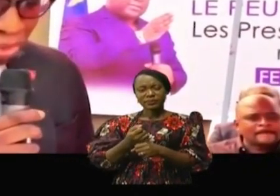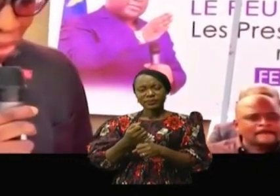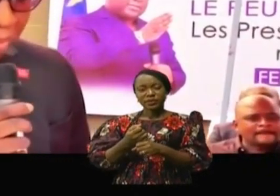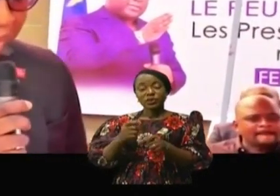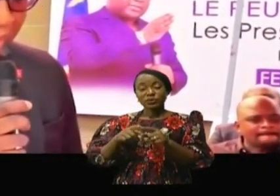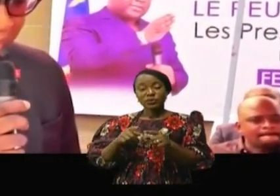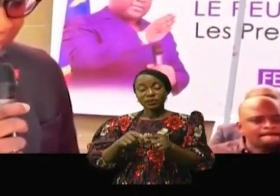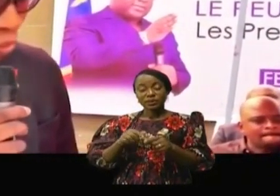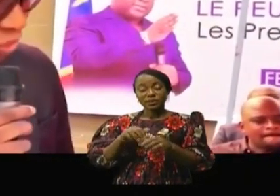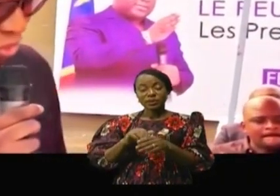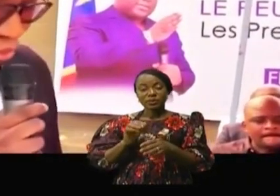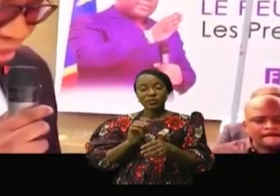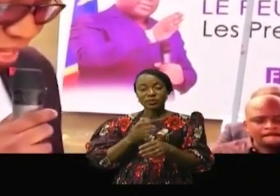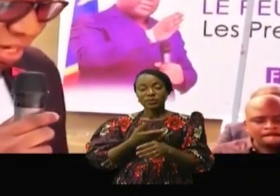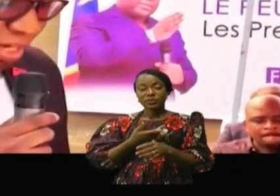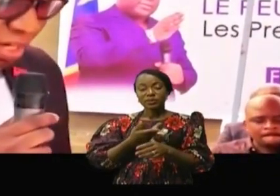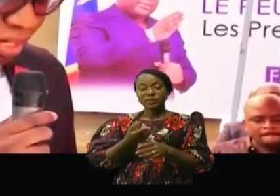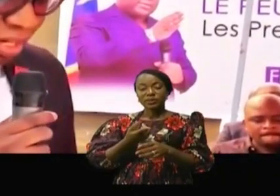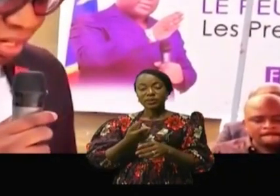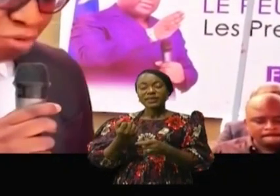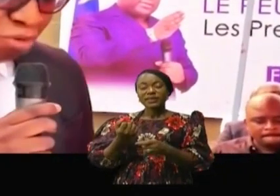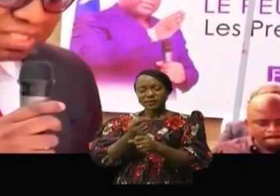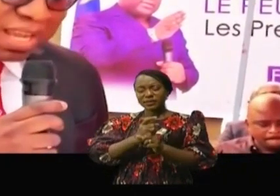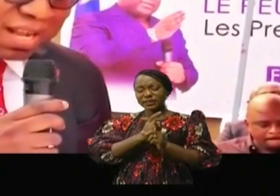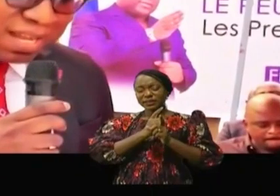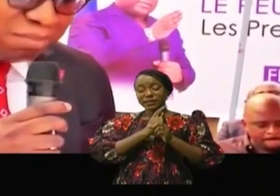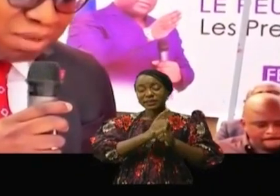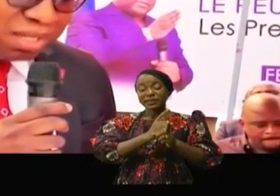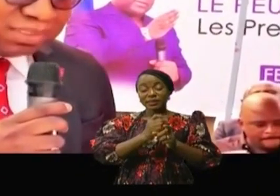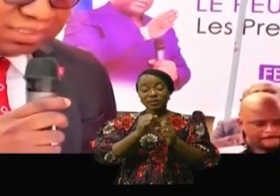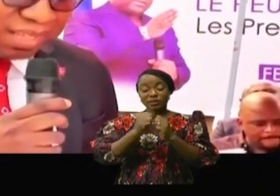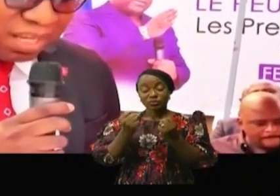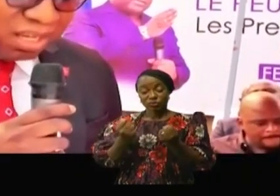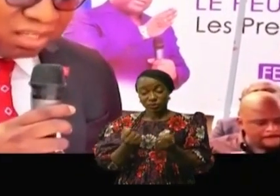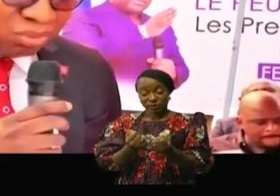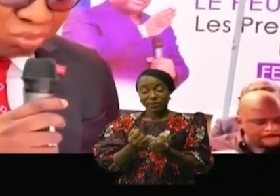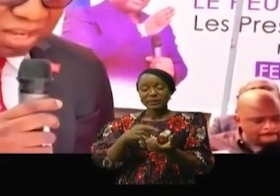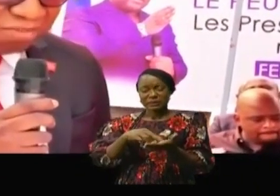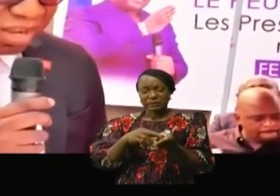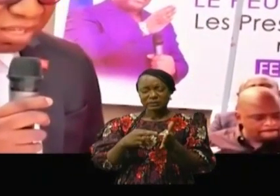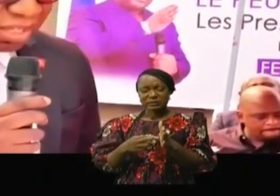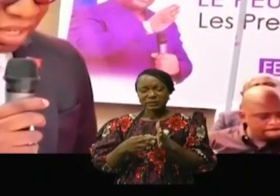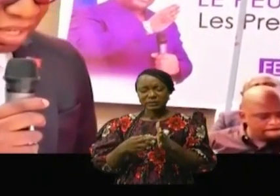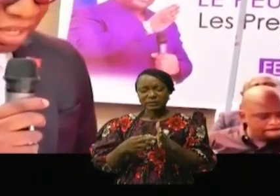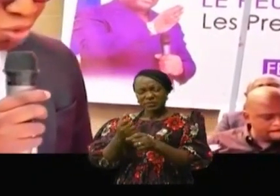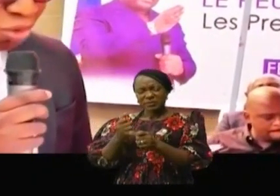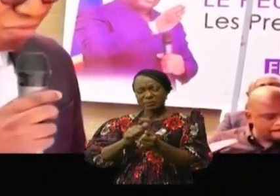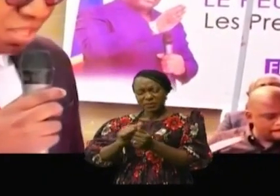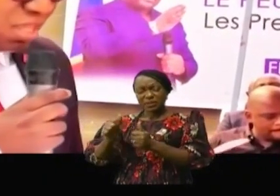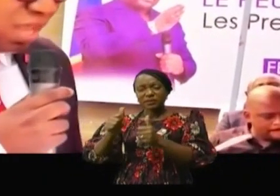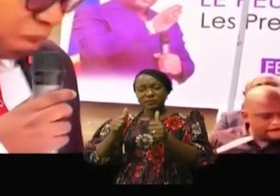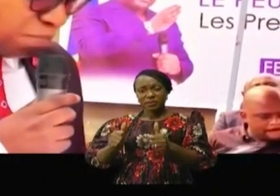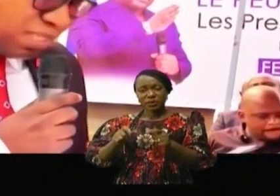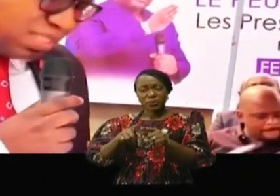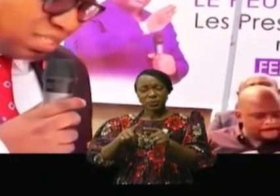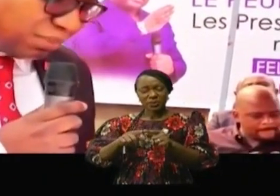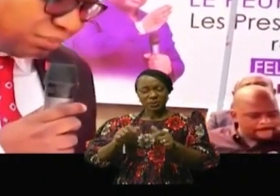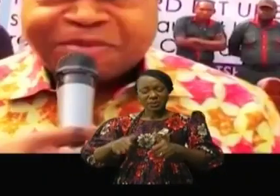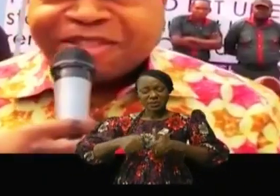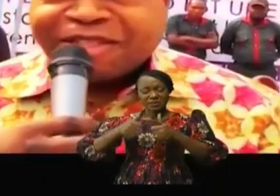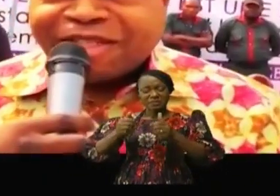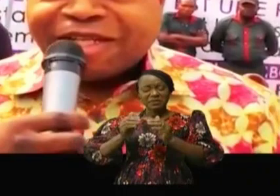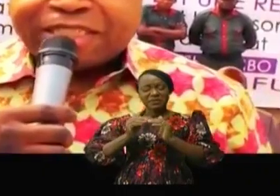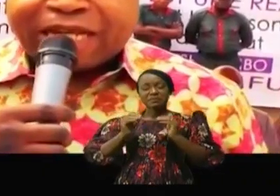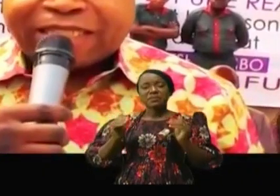dans notre domaine de sécurité sociale, favorise un climat serein de travail et une vie apaisée.